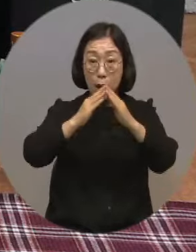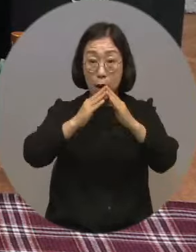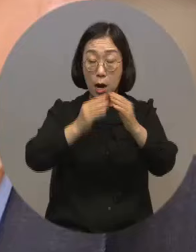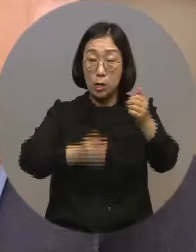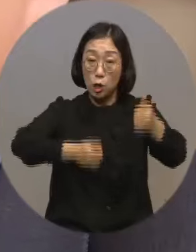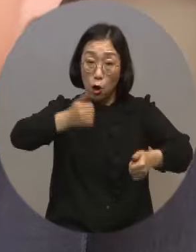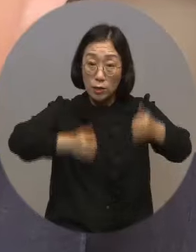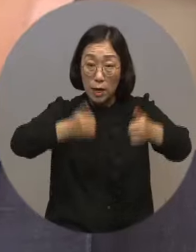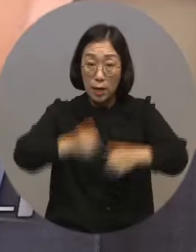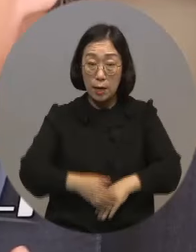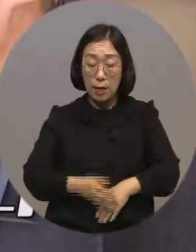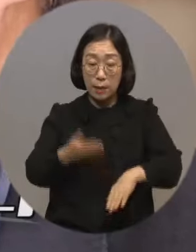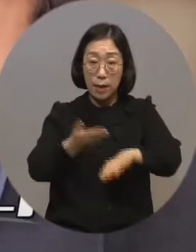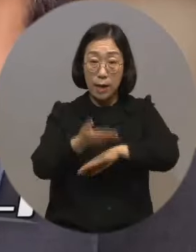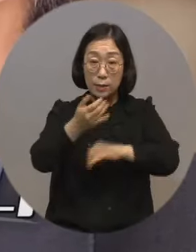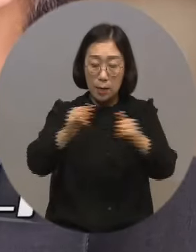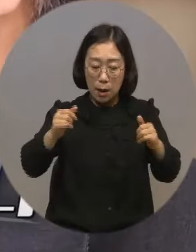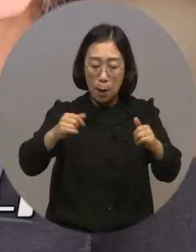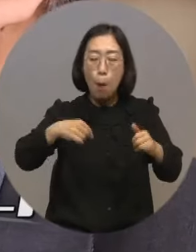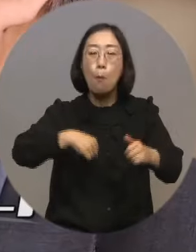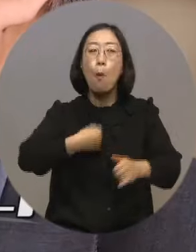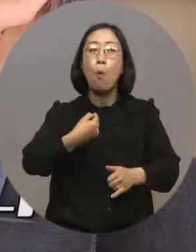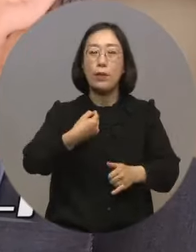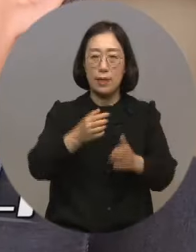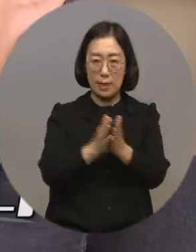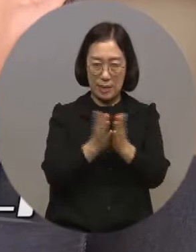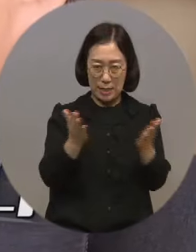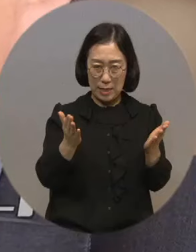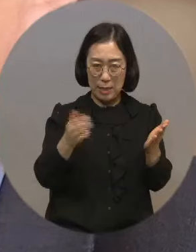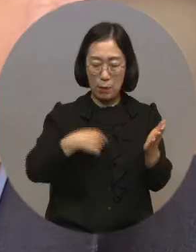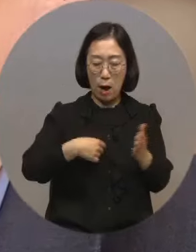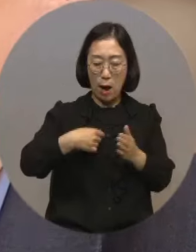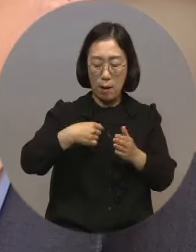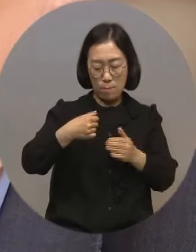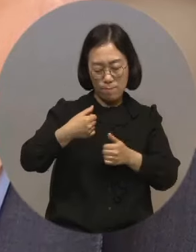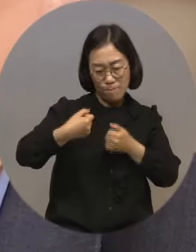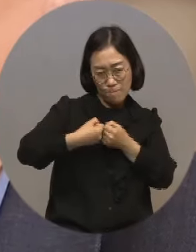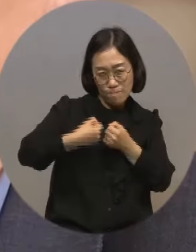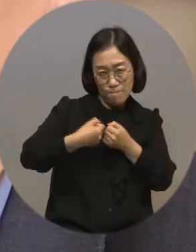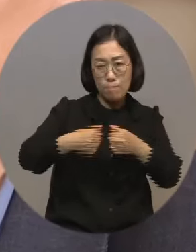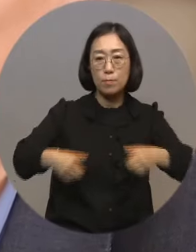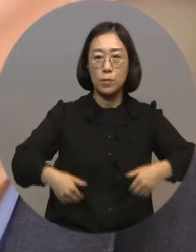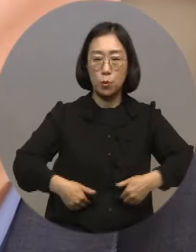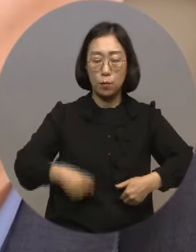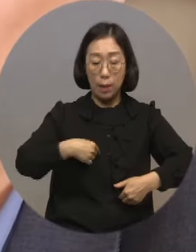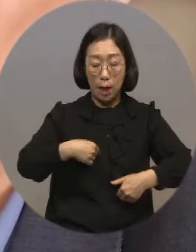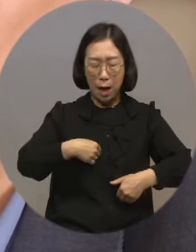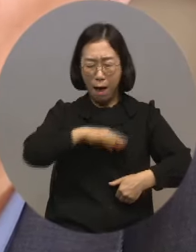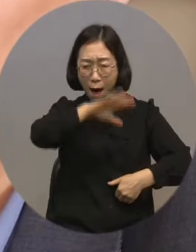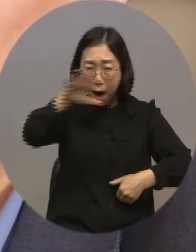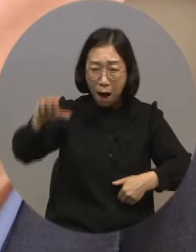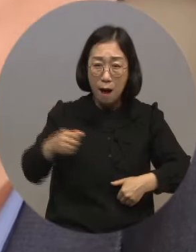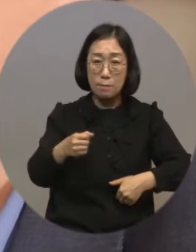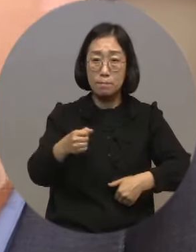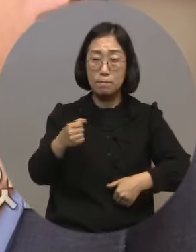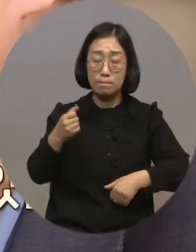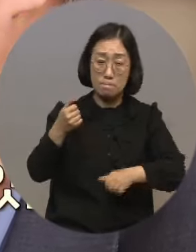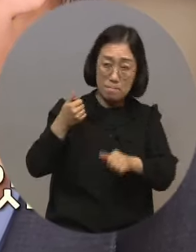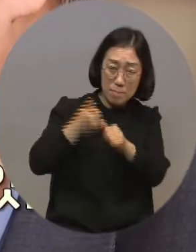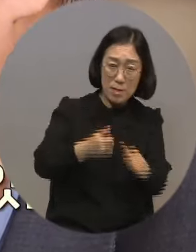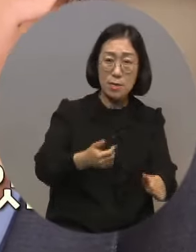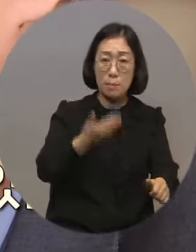사람은 타인이 아니라 본인 자신이라고 생각해요. 내가 과연 모든 걸 이겨내고